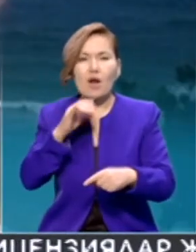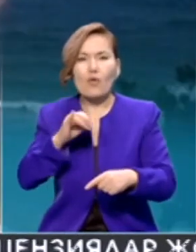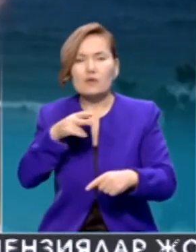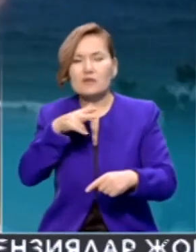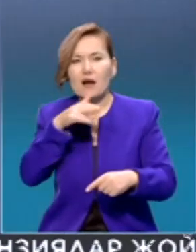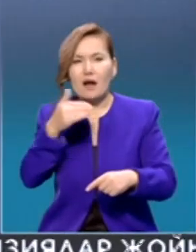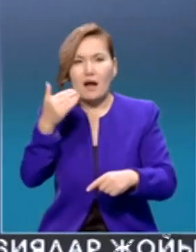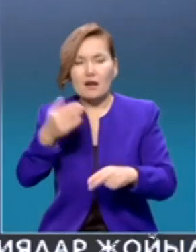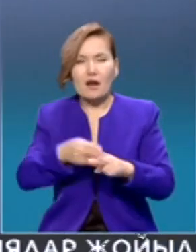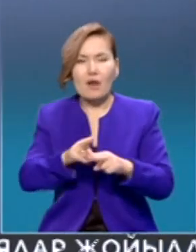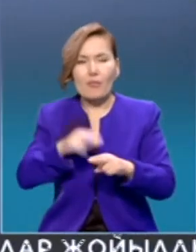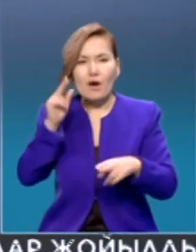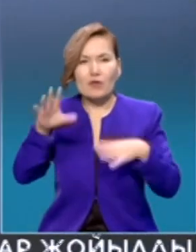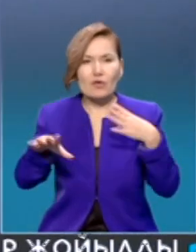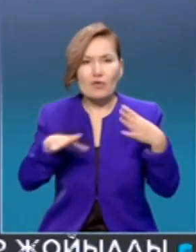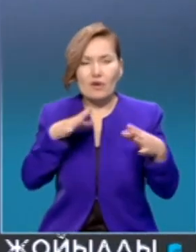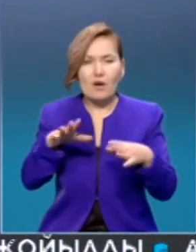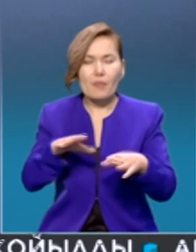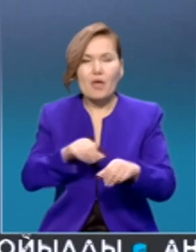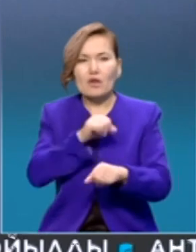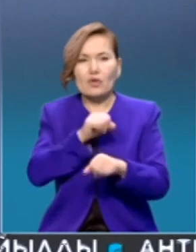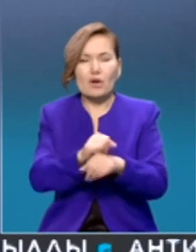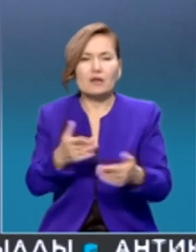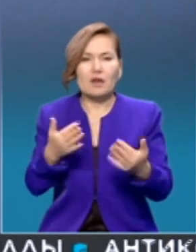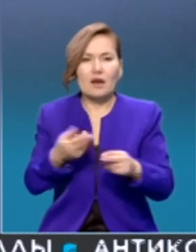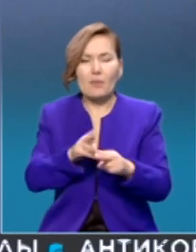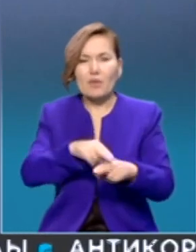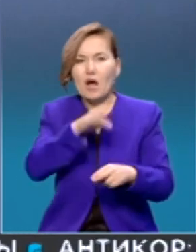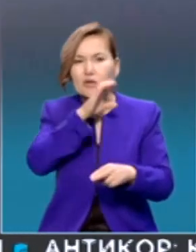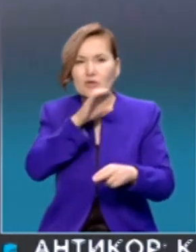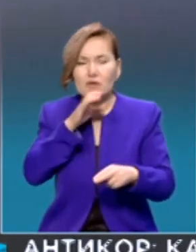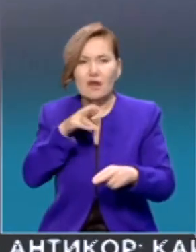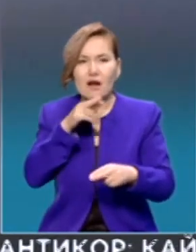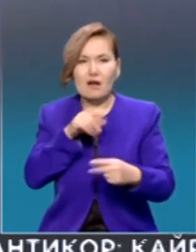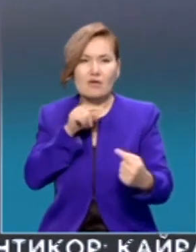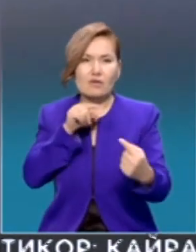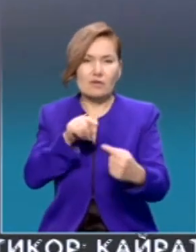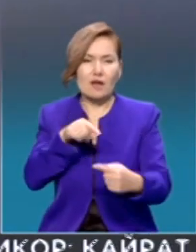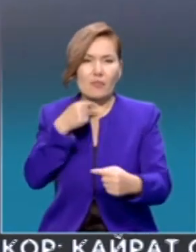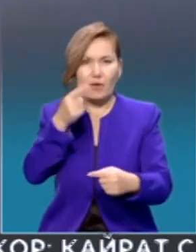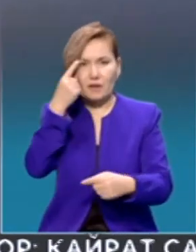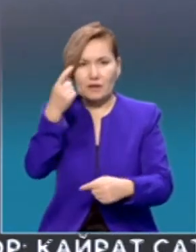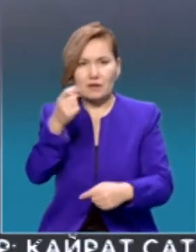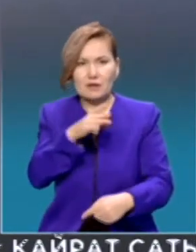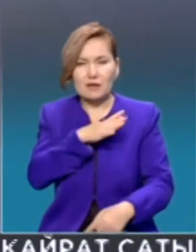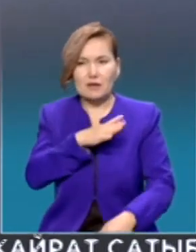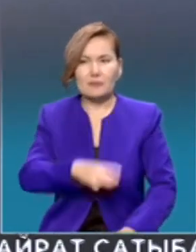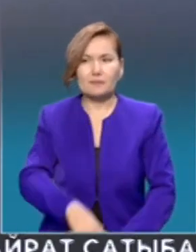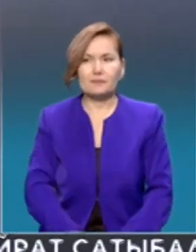әскери жаттығу өткізуді доғаруды талап етіп, мұндай арандатушылыққа төзе алмайтынын ескерткен.